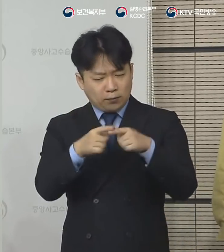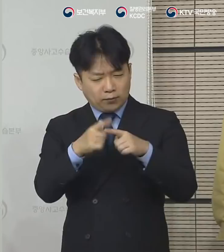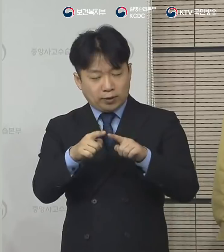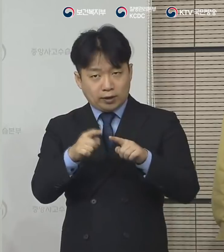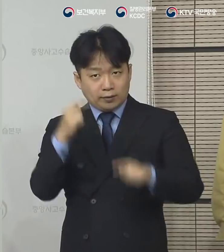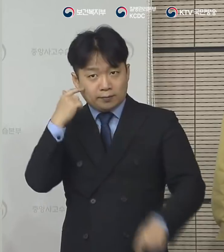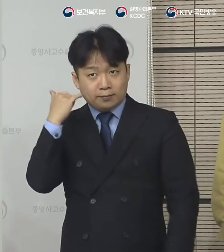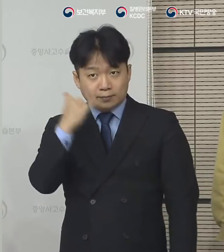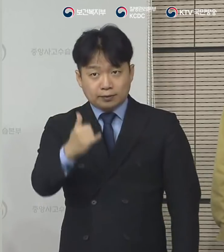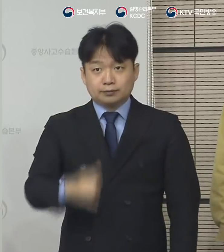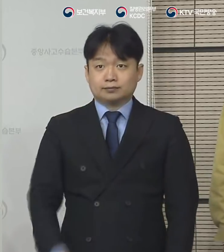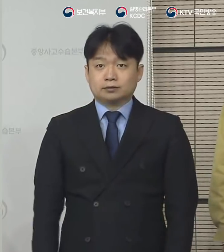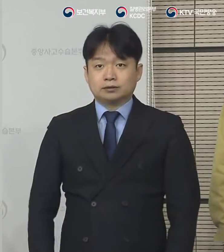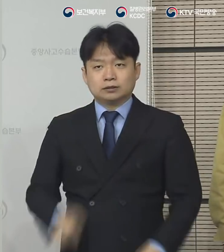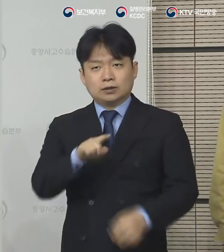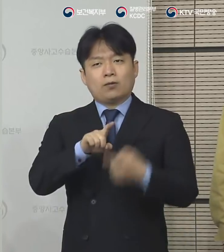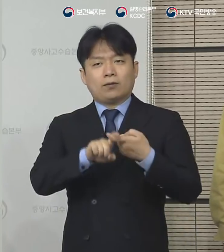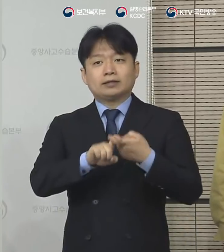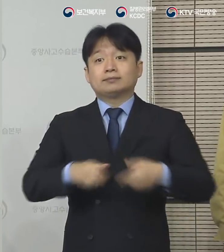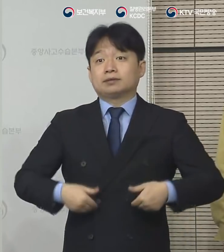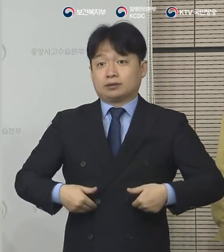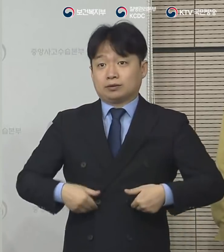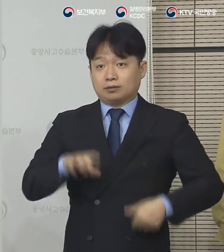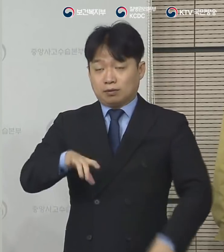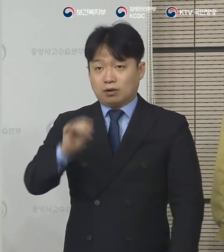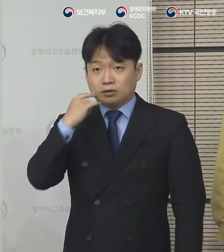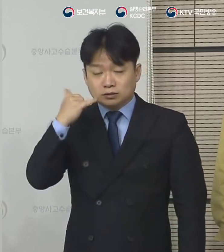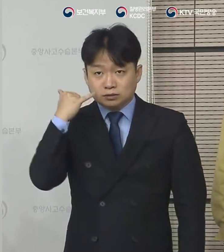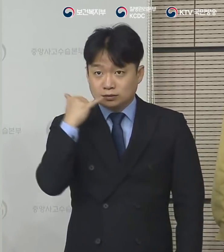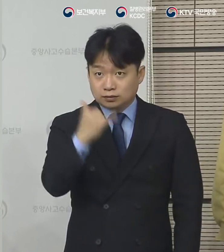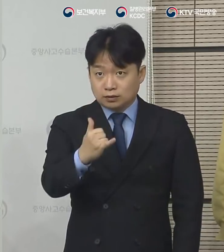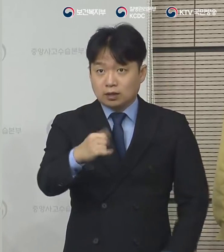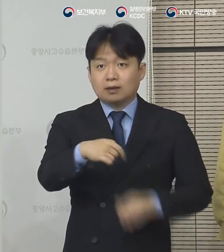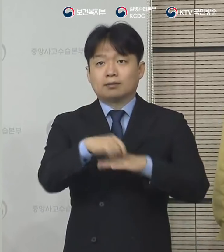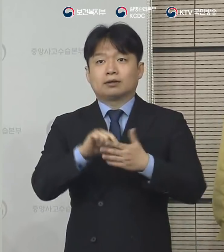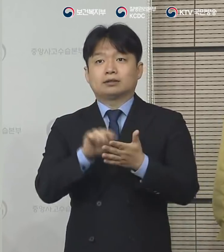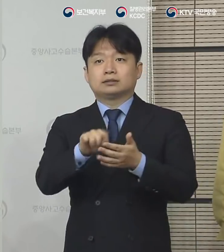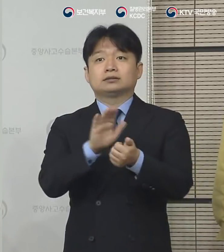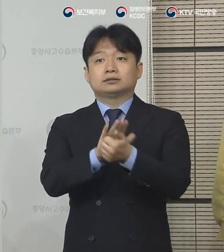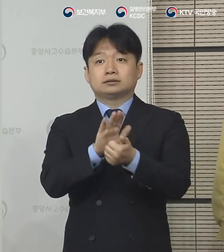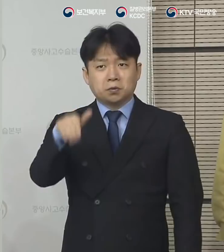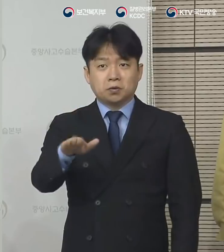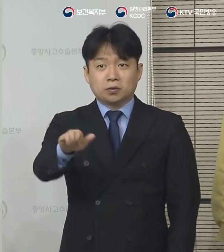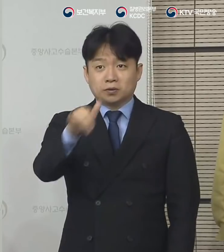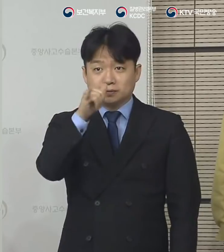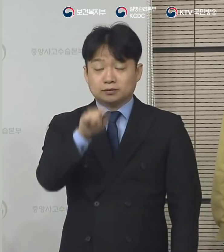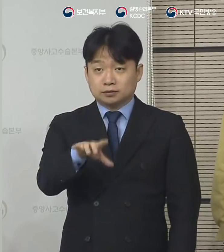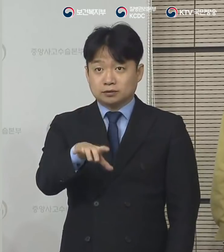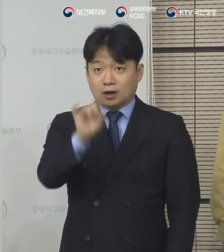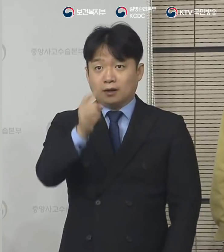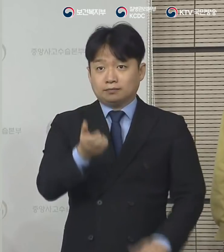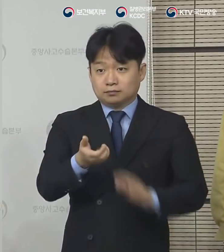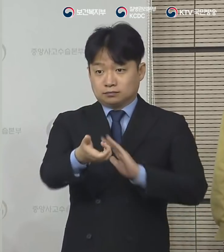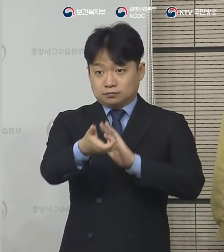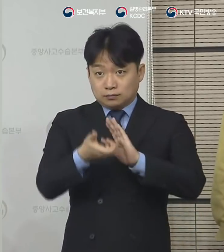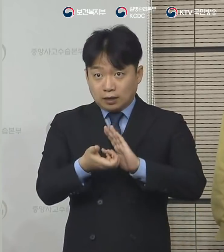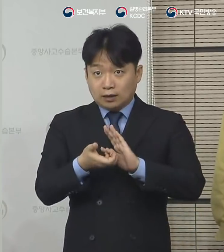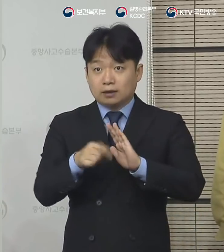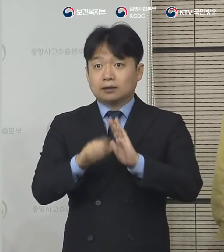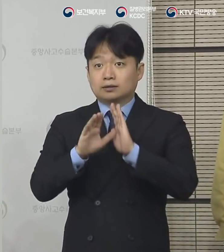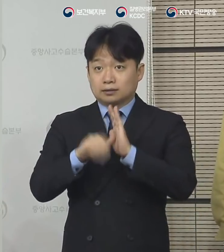관심군 이상으로 판단되는 경우에 이제 먼저 전화를 드리면서 이제 심리 지원을 실시를 했습니다. 처음에 이제 입소하셨을